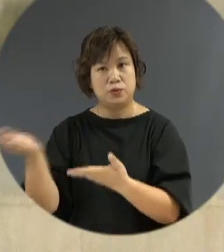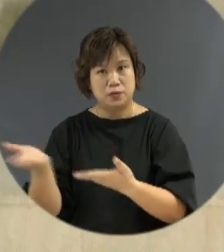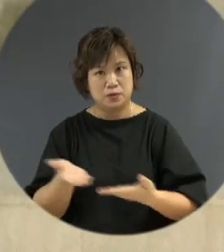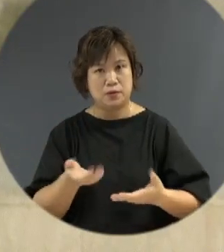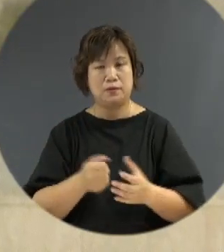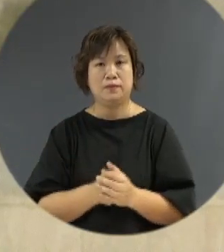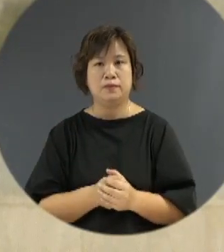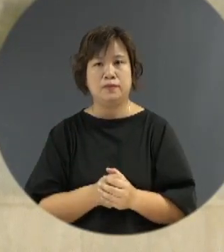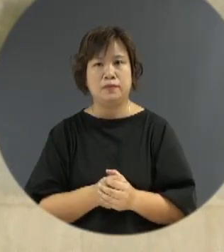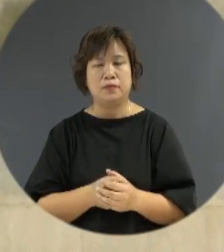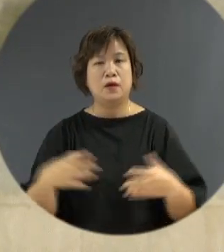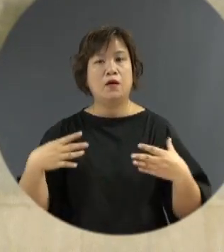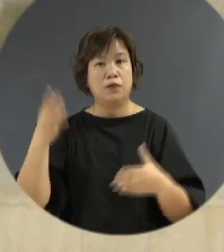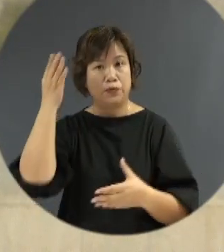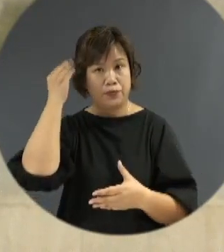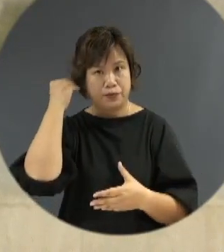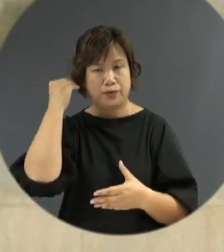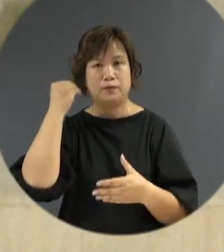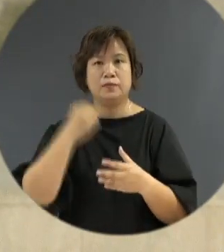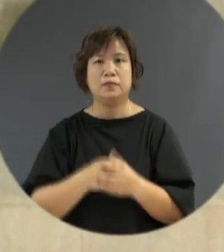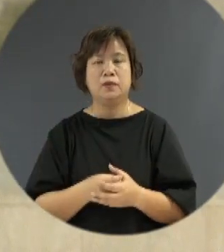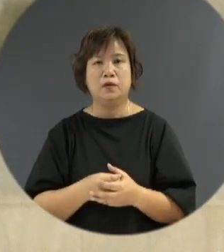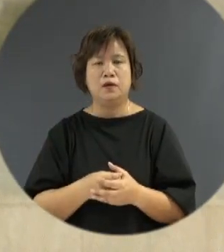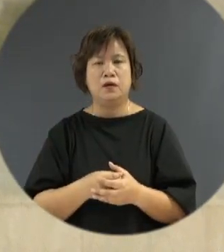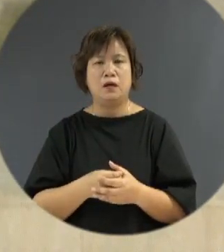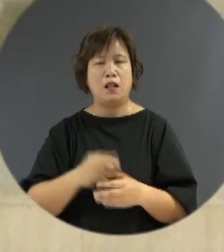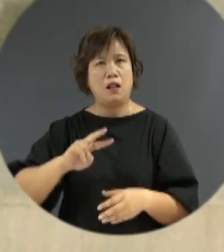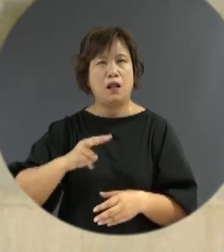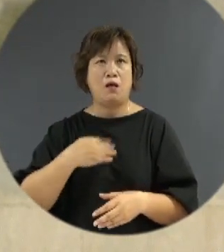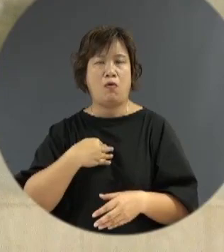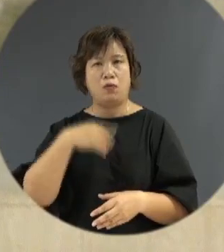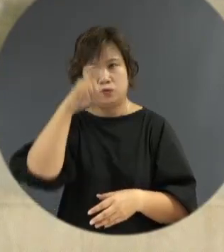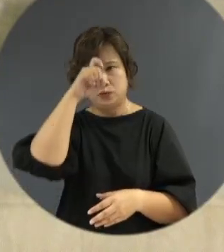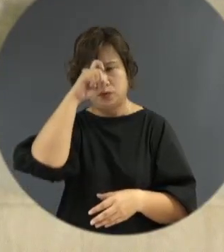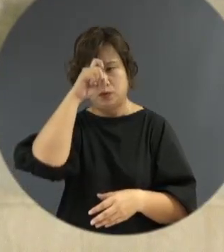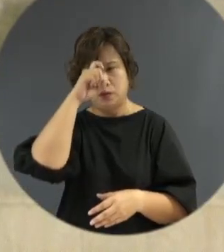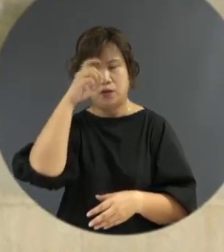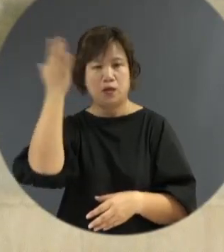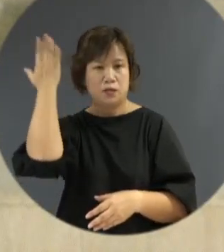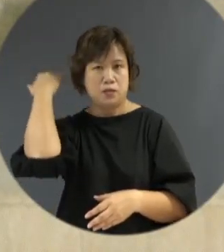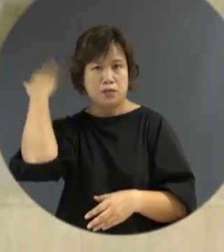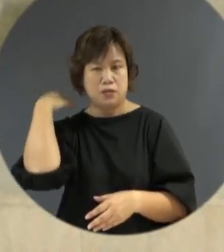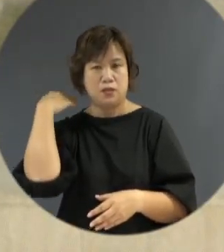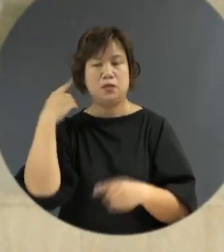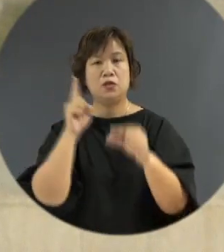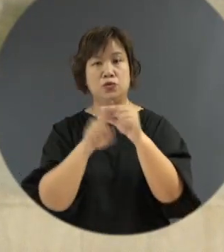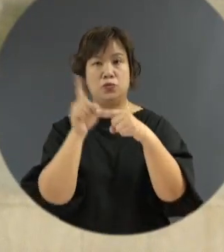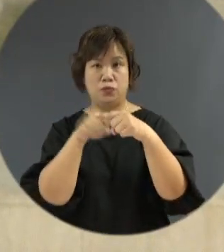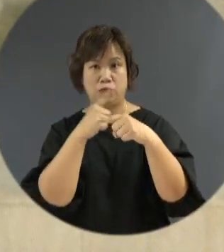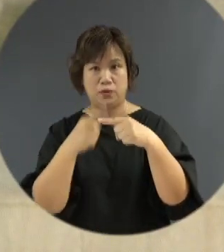今天这篇福音亦使我想起前任香港中文大